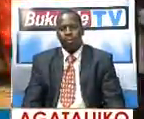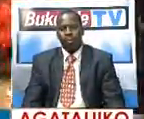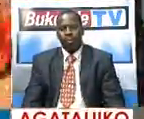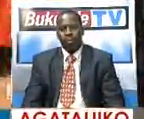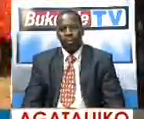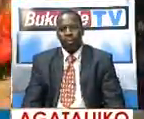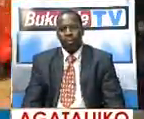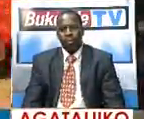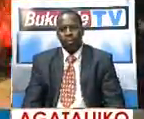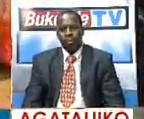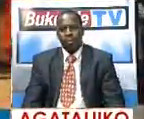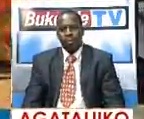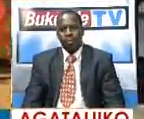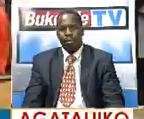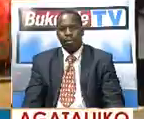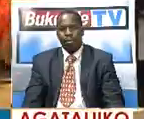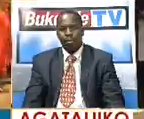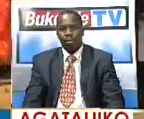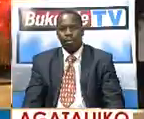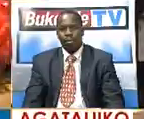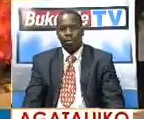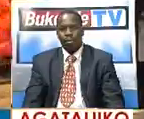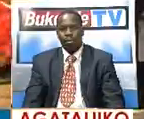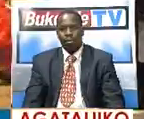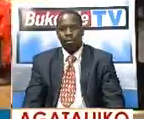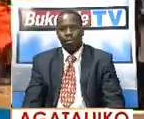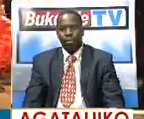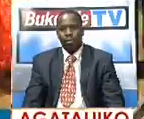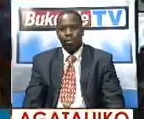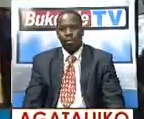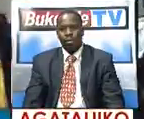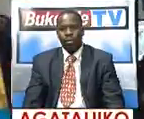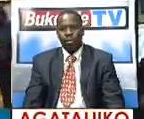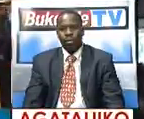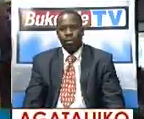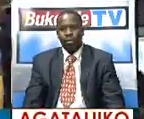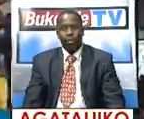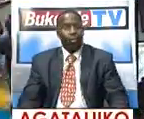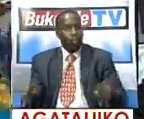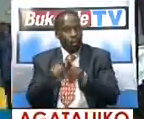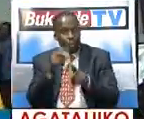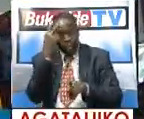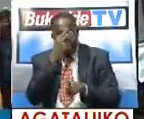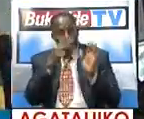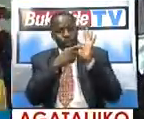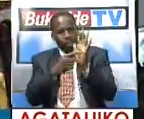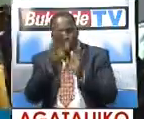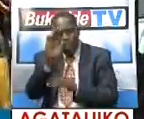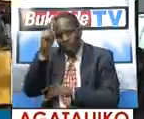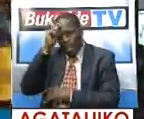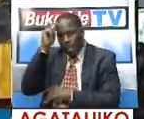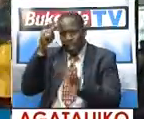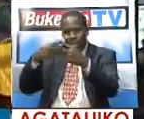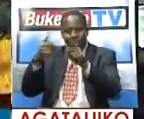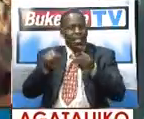Aba abayizi boolesezza ebitone era nga balese